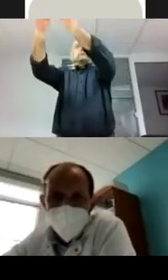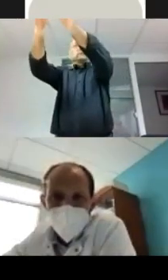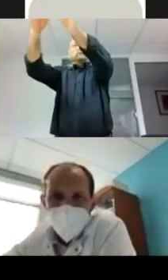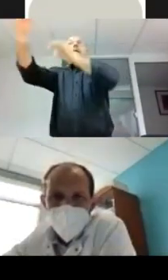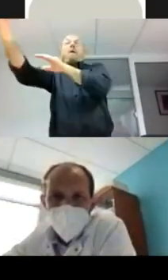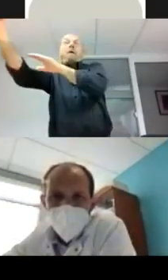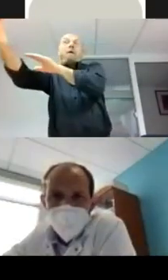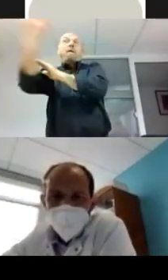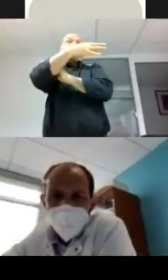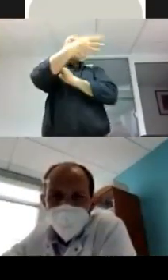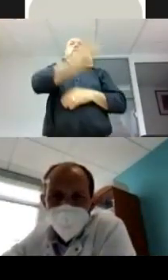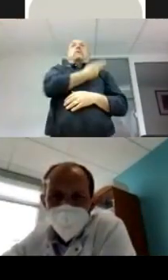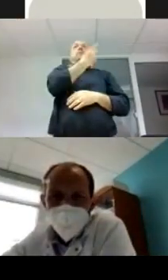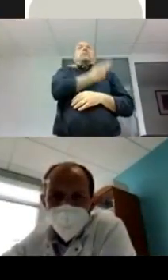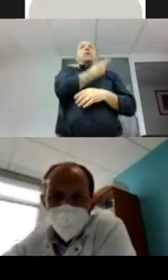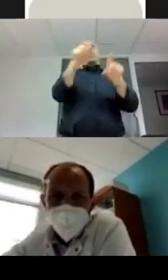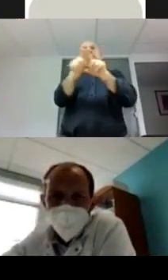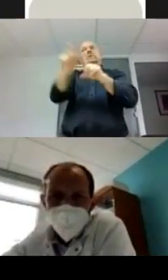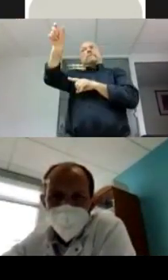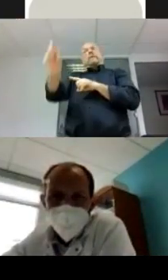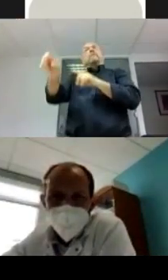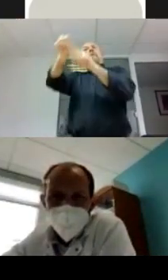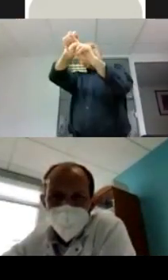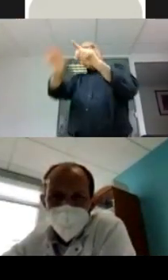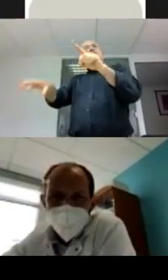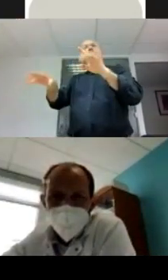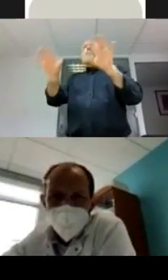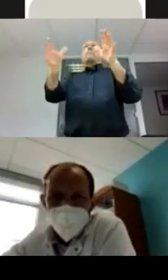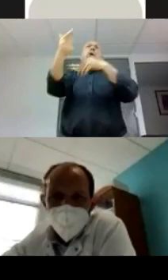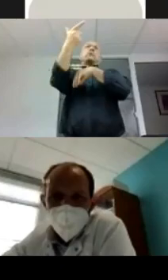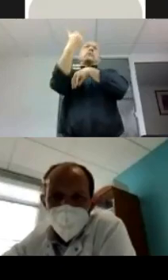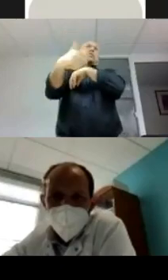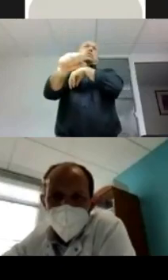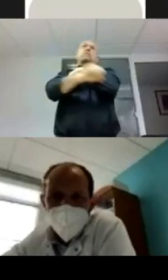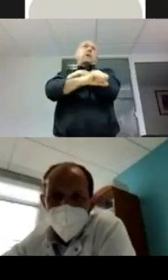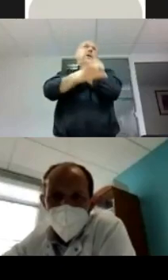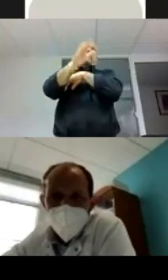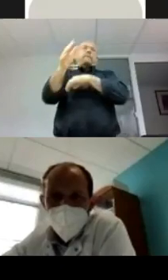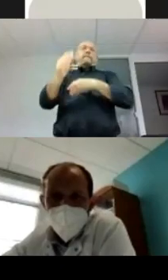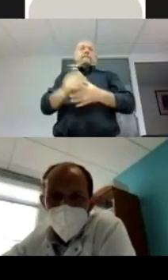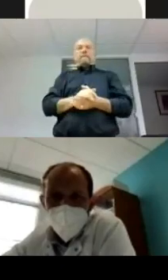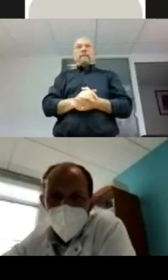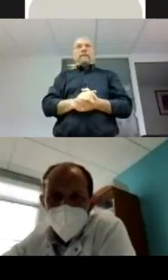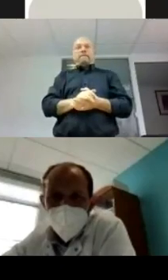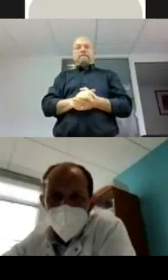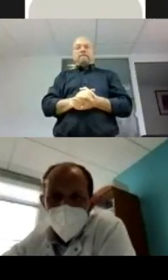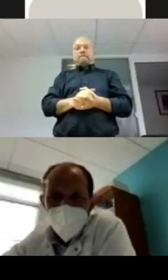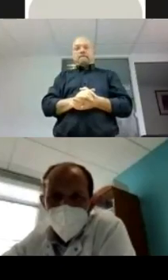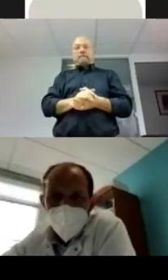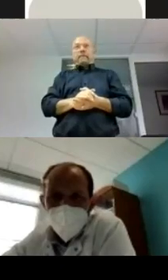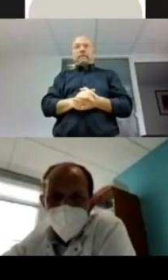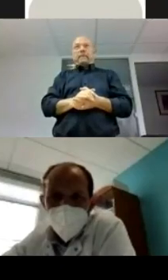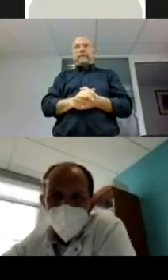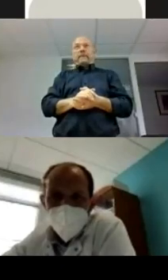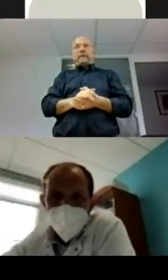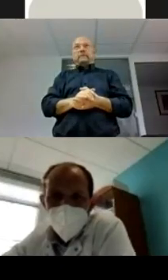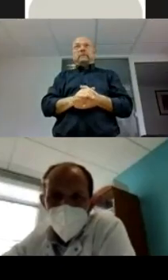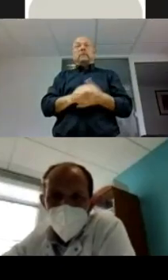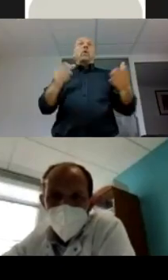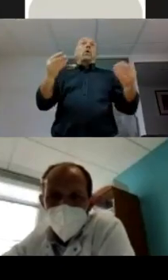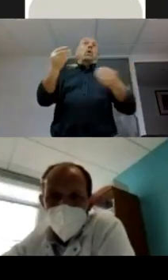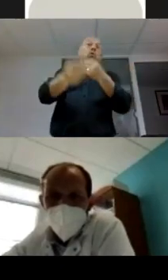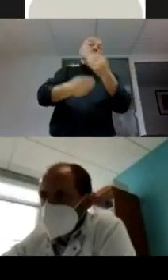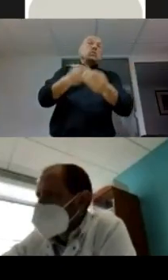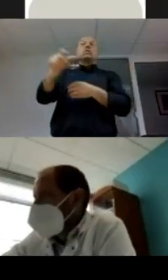et les résultats sont adressés au médecin traitant et à la personne concernée dans les 15 jours par le